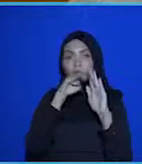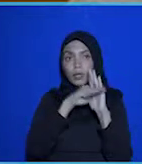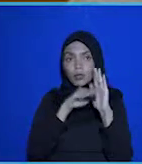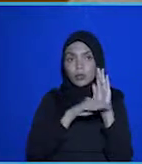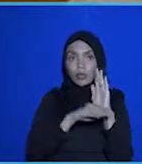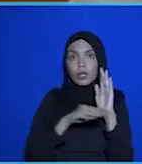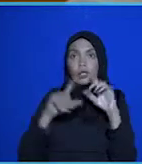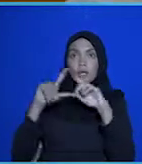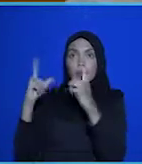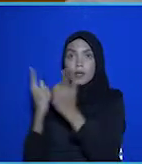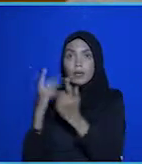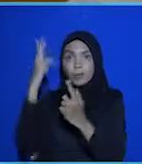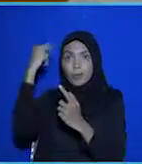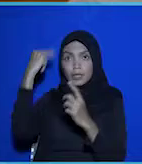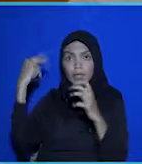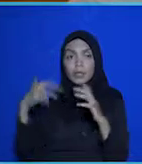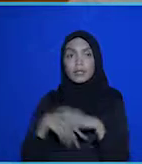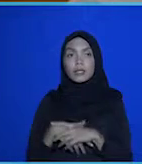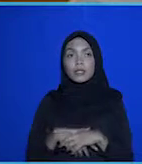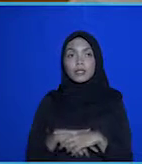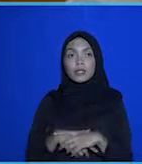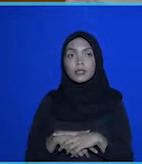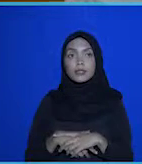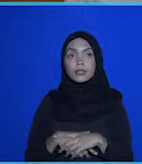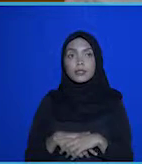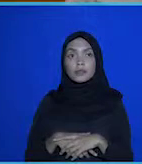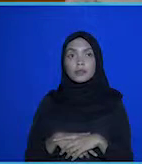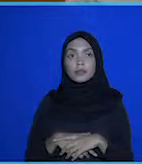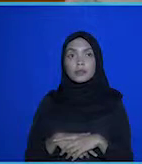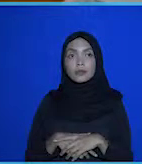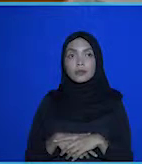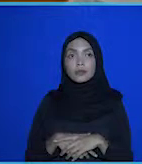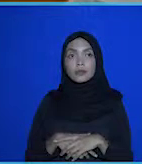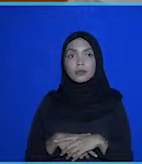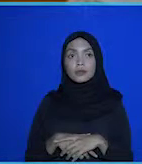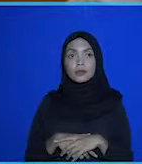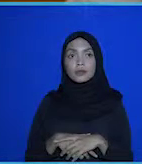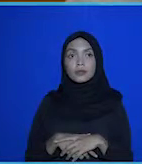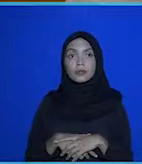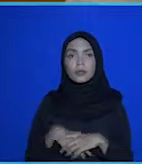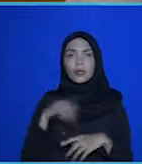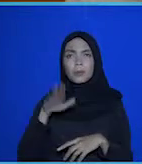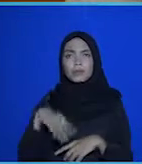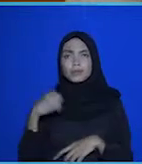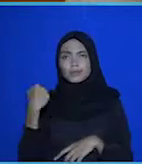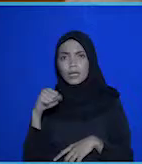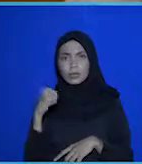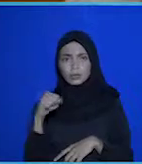aturan lembaga pemerintah kita ini belum bisa dengan mudah untuk